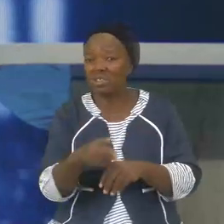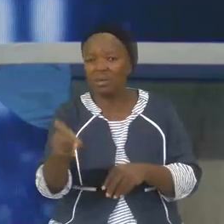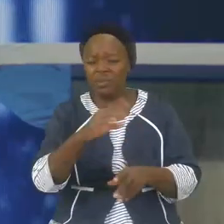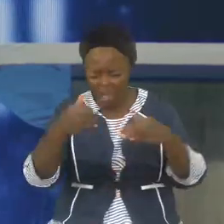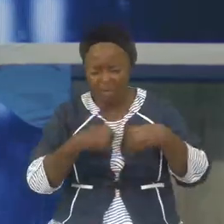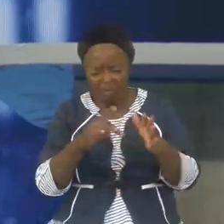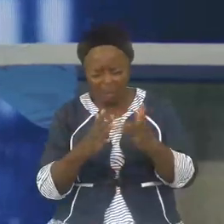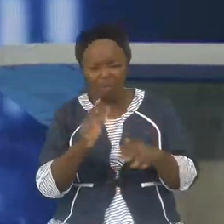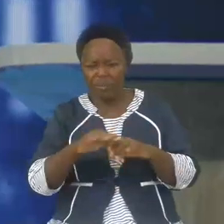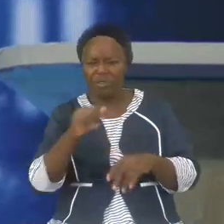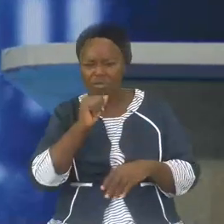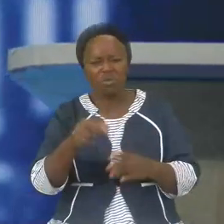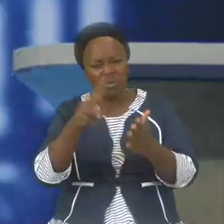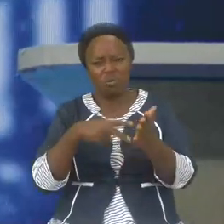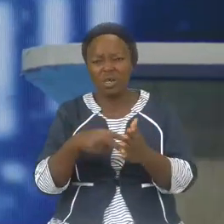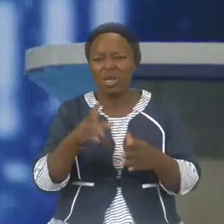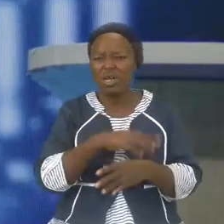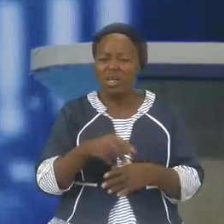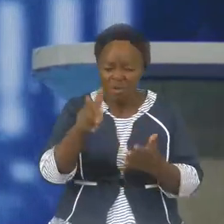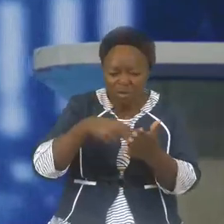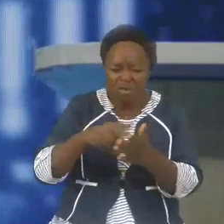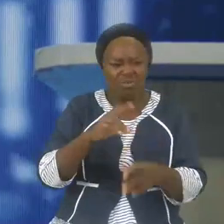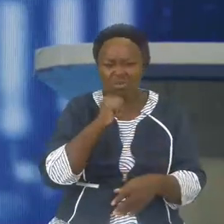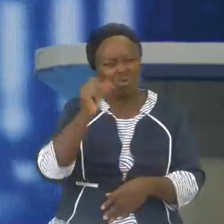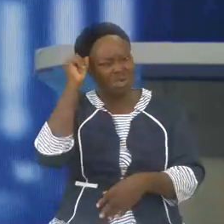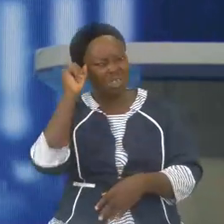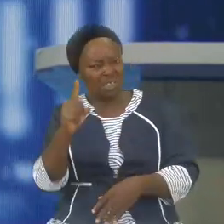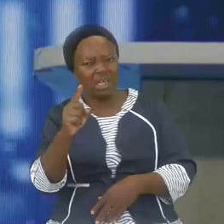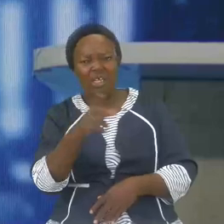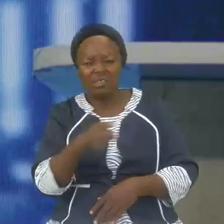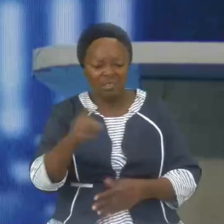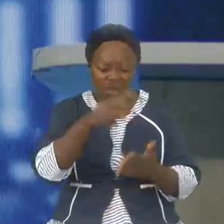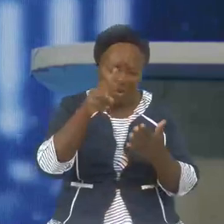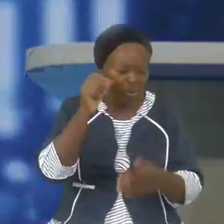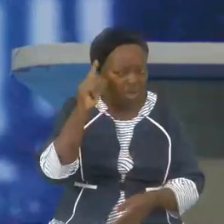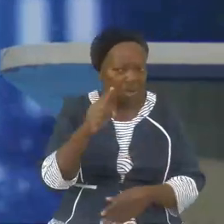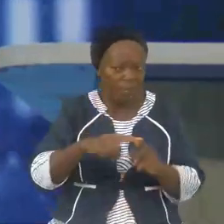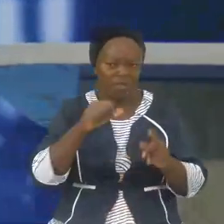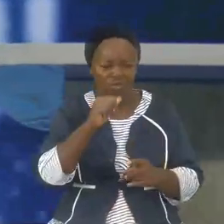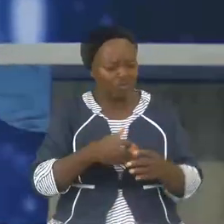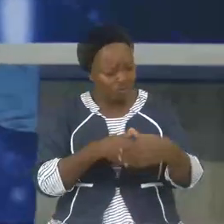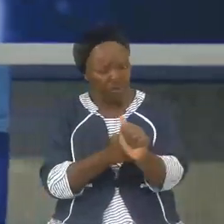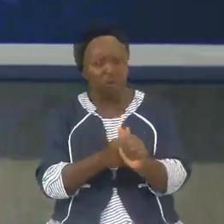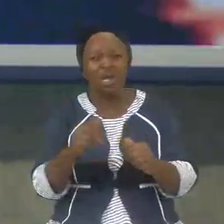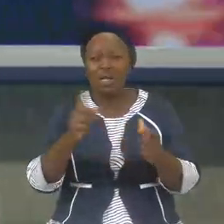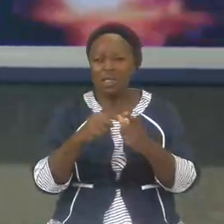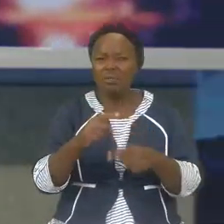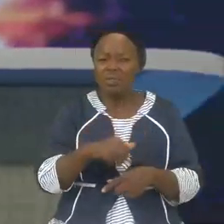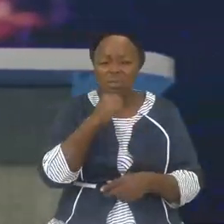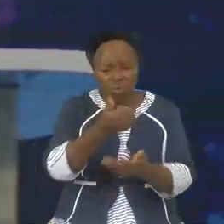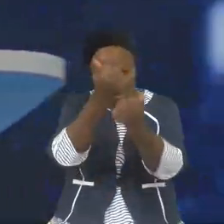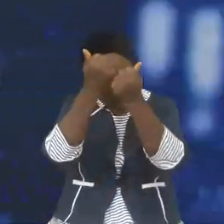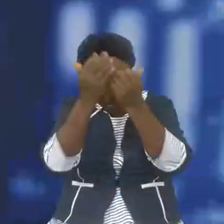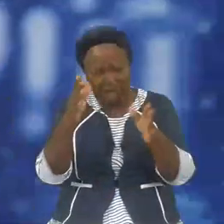pour les enseigner. La Bible est là, ils ne vont pas lire cela. Ils lisent la Bible, ils ne comprenaient pas. Et ils vont comprendre,